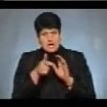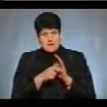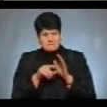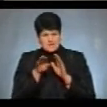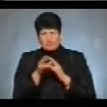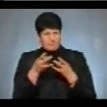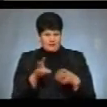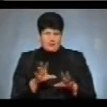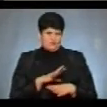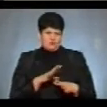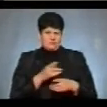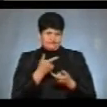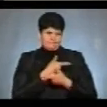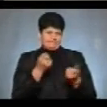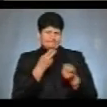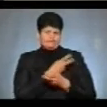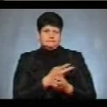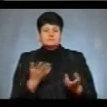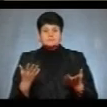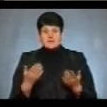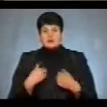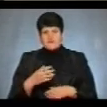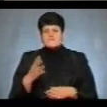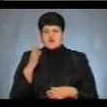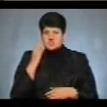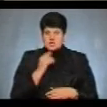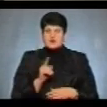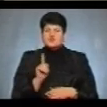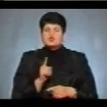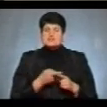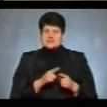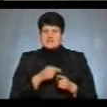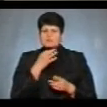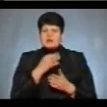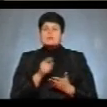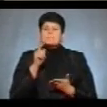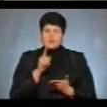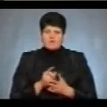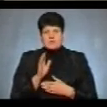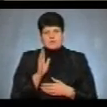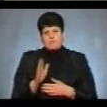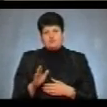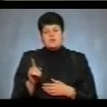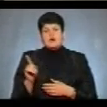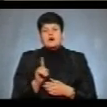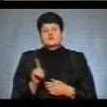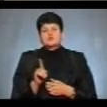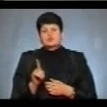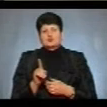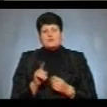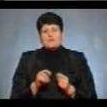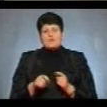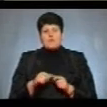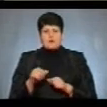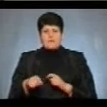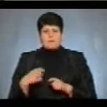це важливо, я вважаю, і я вважаю, що така відповідальність вона повинна бути, а щодо деяких, наприклад, порушень,